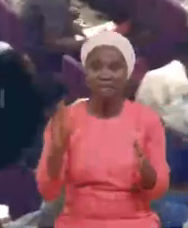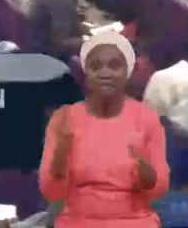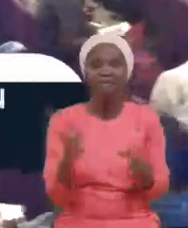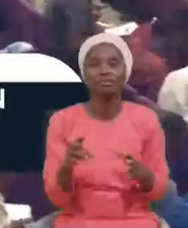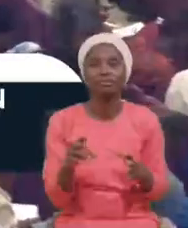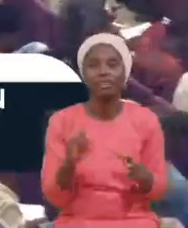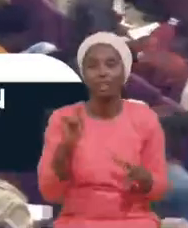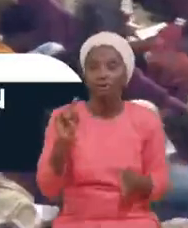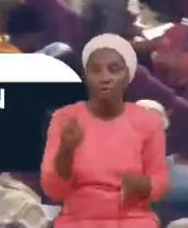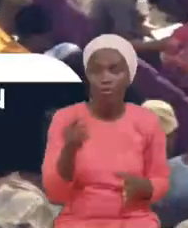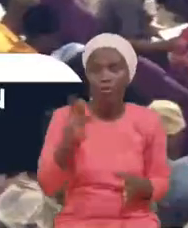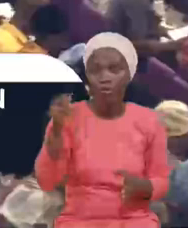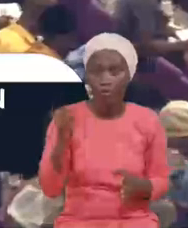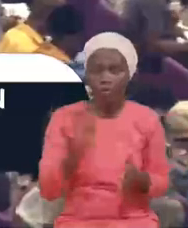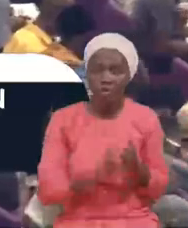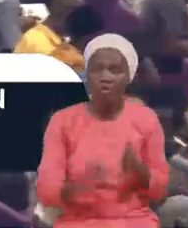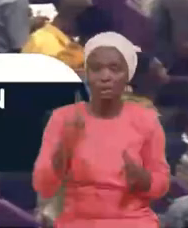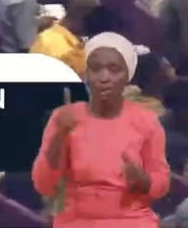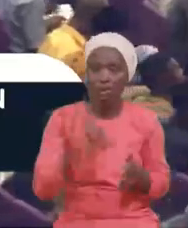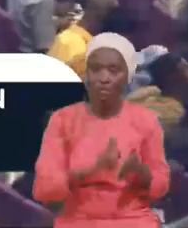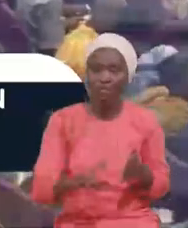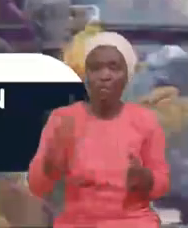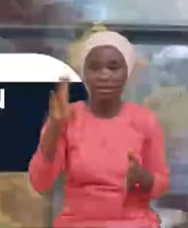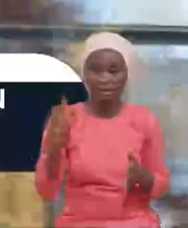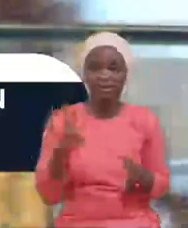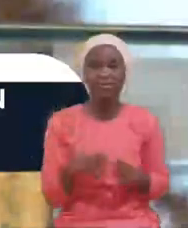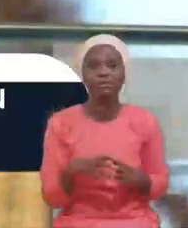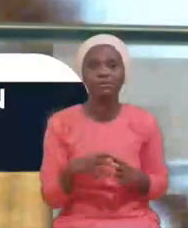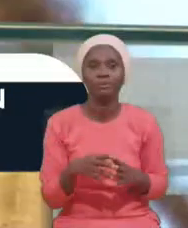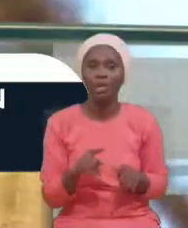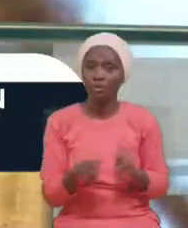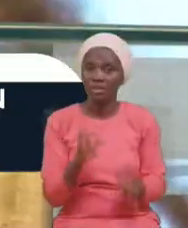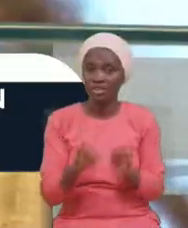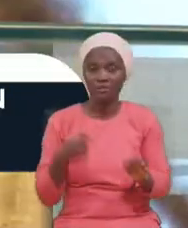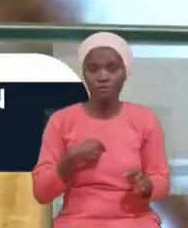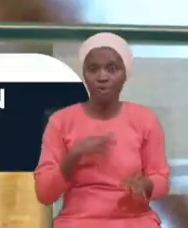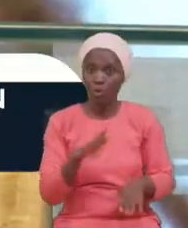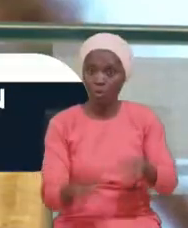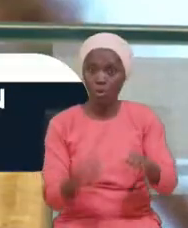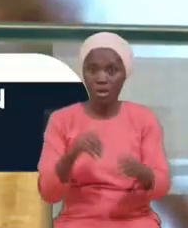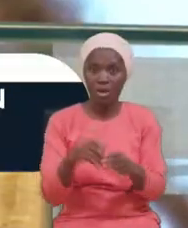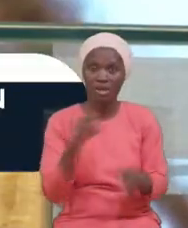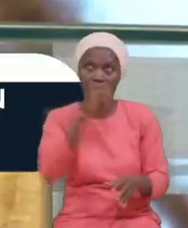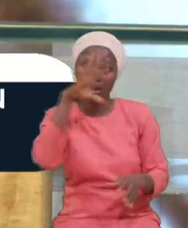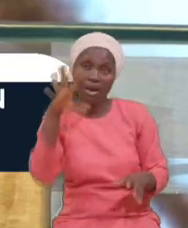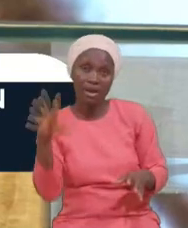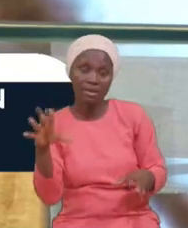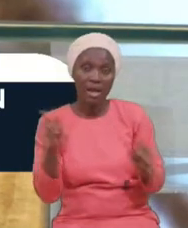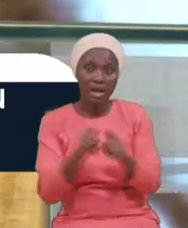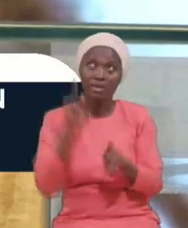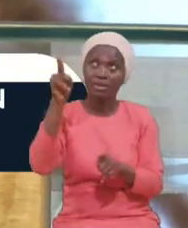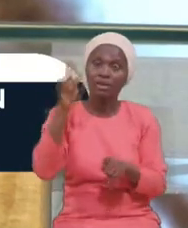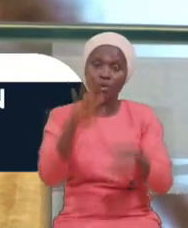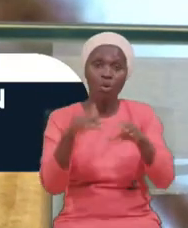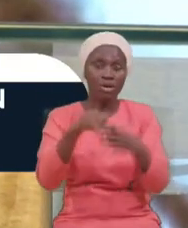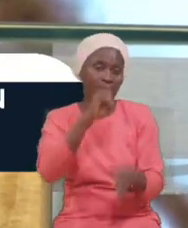verset 7. 1 Jean 1, 7. Mais si nous marchons dans la lumière, comme il est lui-même dans